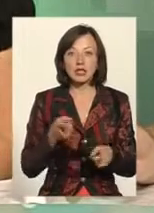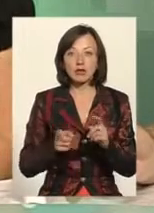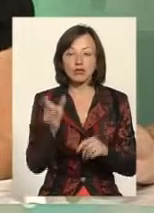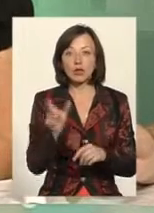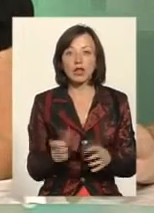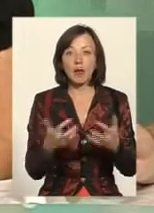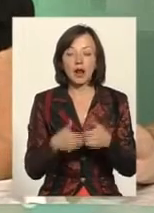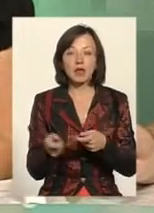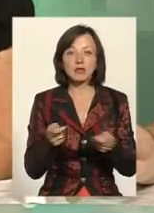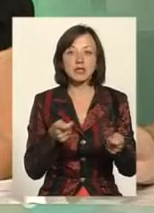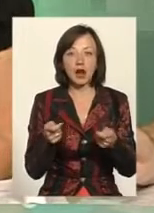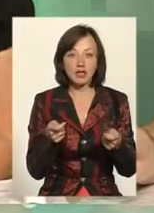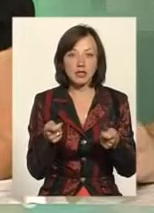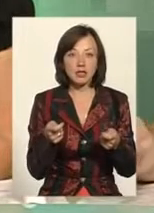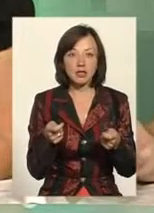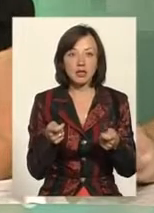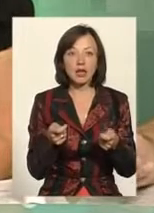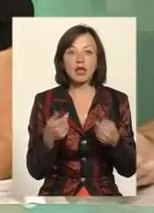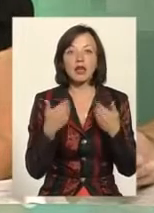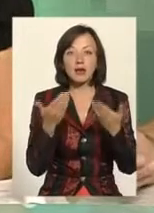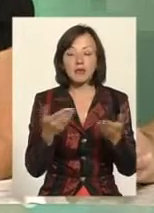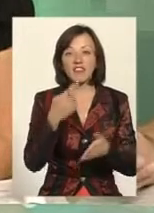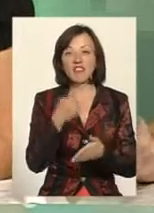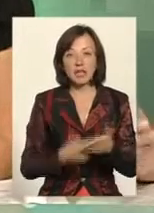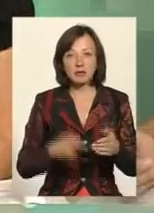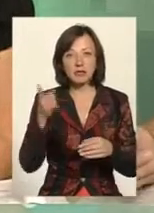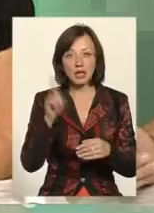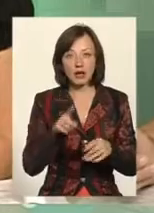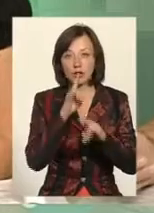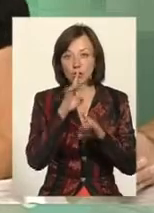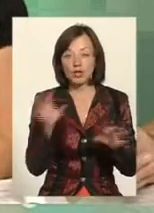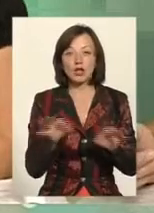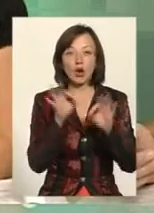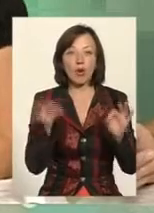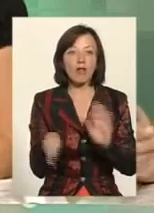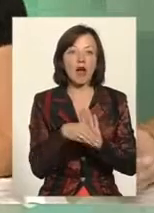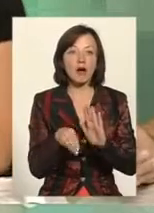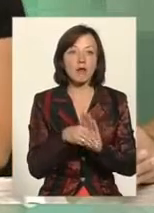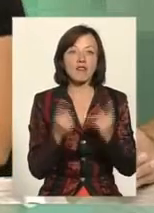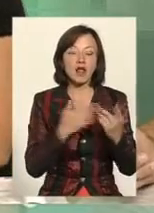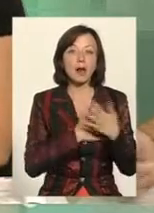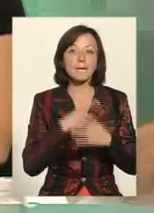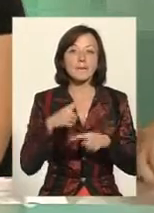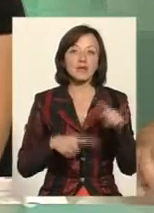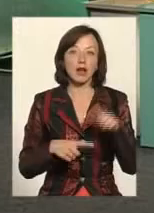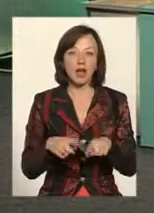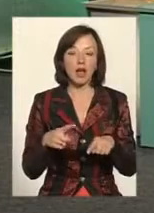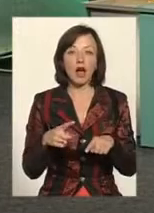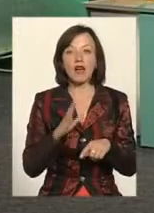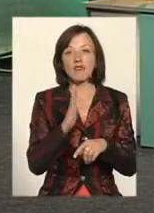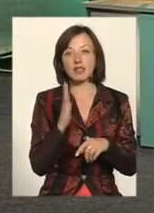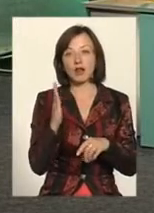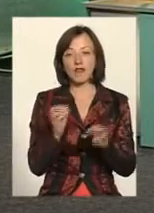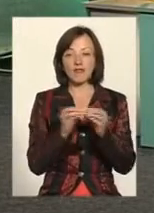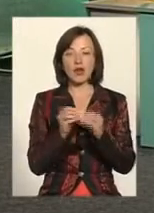апараті адміністрації, яку ми віримо. Ми знаємо, що він не буде ніколи хабарником, він великий патріот. Василь Васильович, я прошу просто про